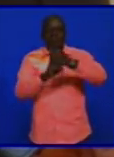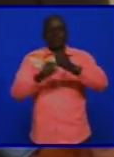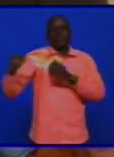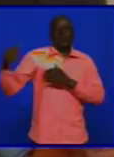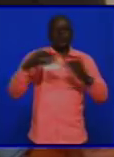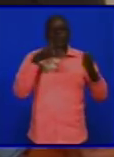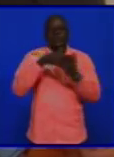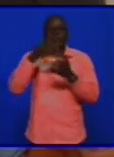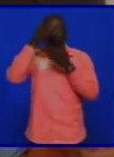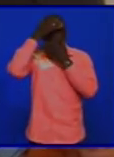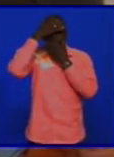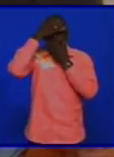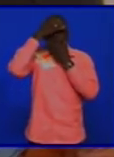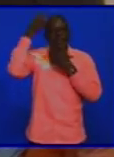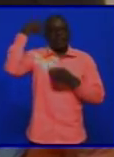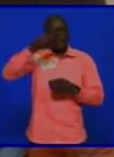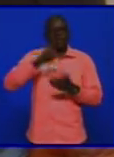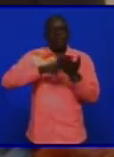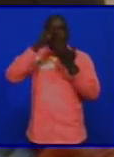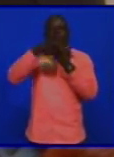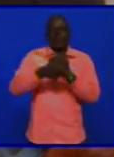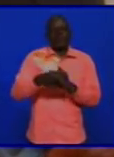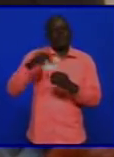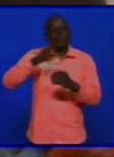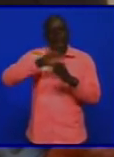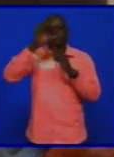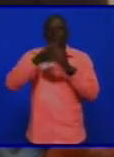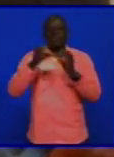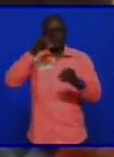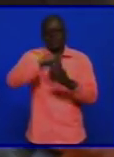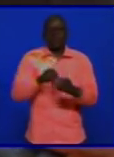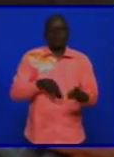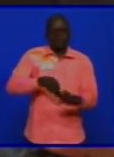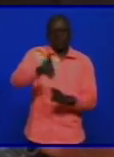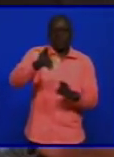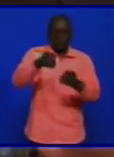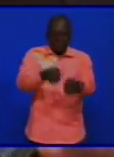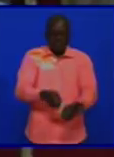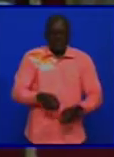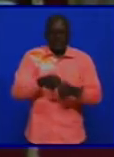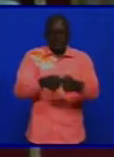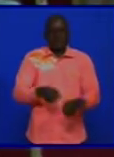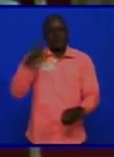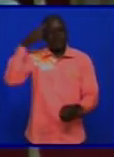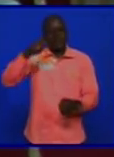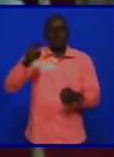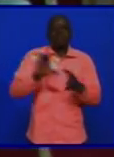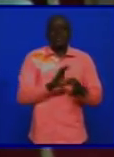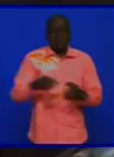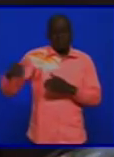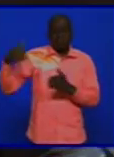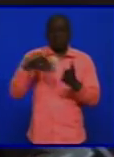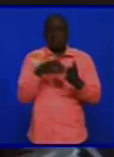terrorisme, un projet de ferme commune dans le domaine d'agriculture, en même temps un mémorandum d'entente pour la lutte contre le